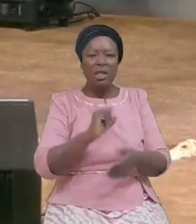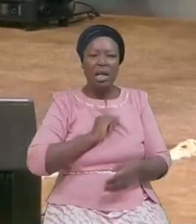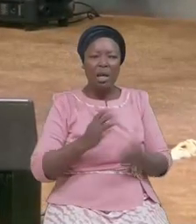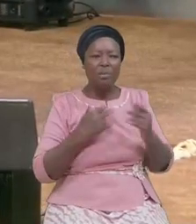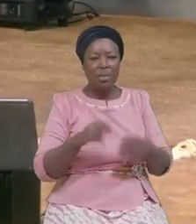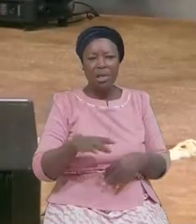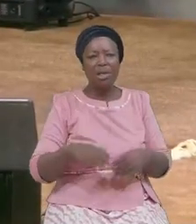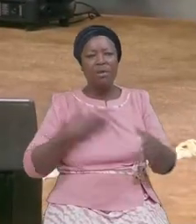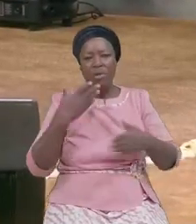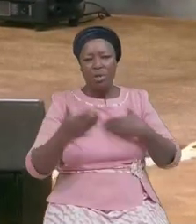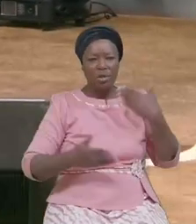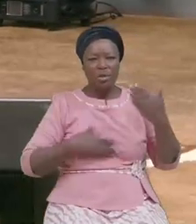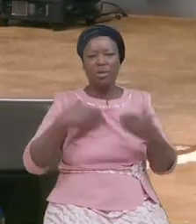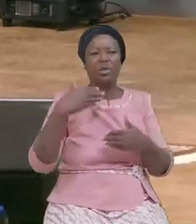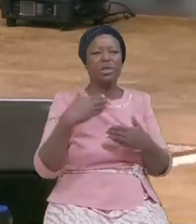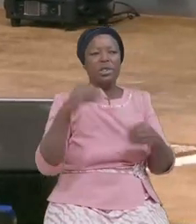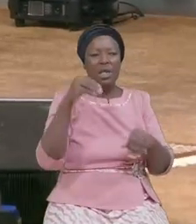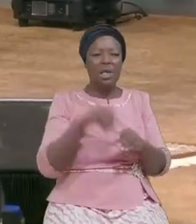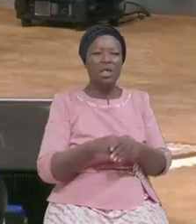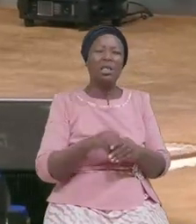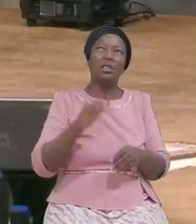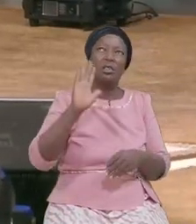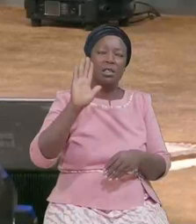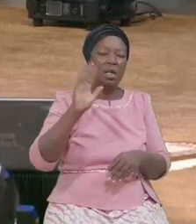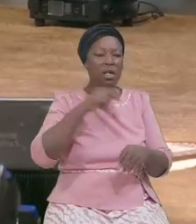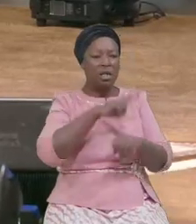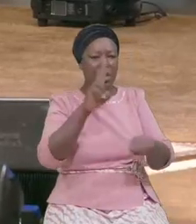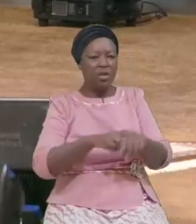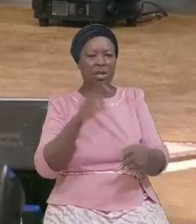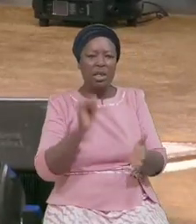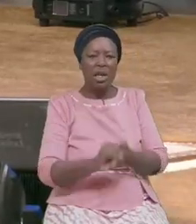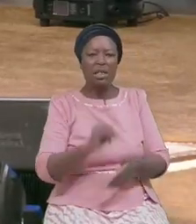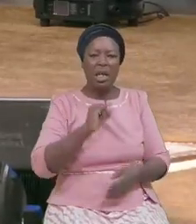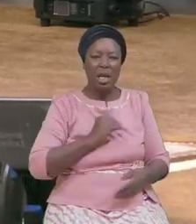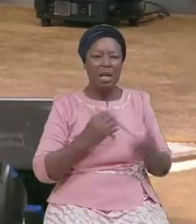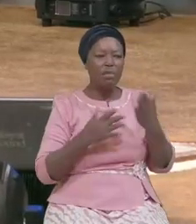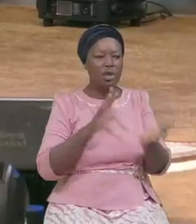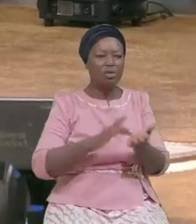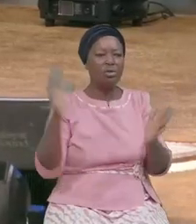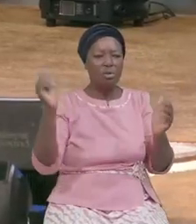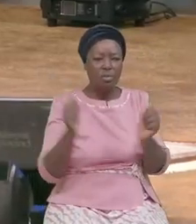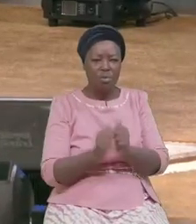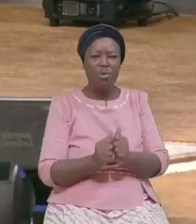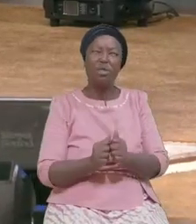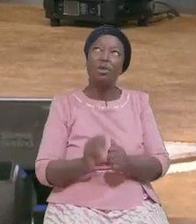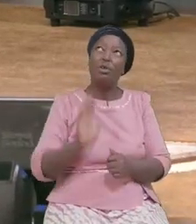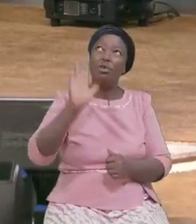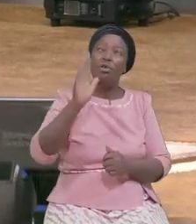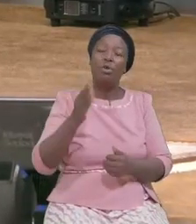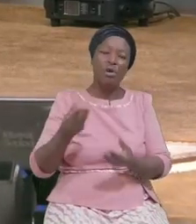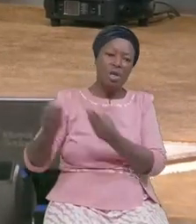joie de ton peuple et que je me glorifie avec ton